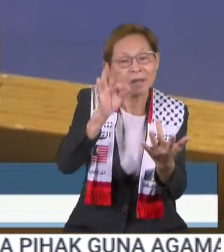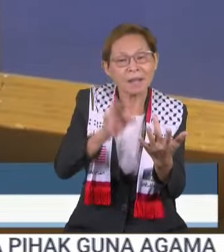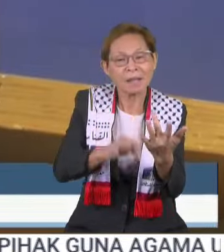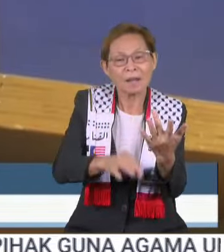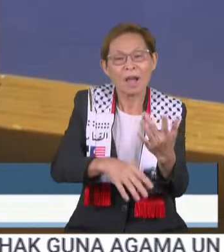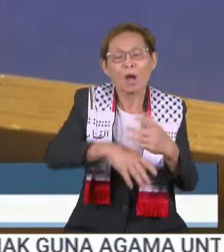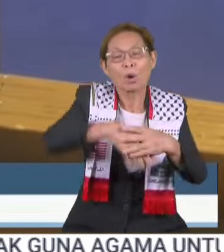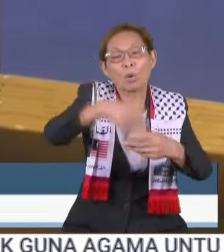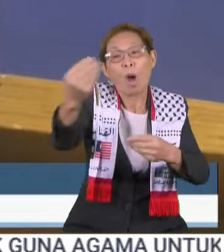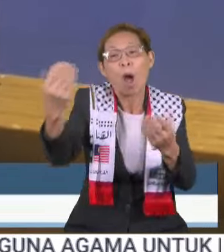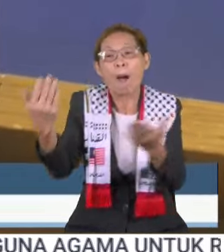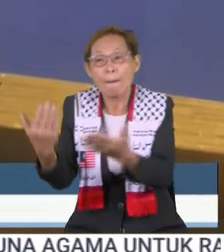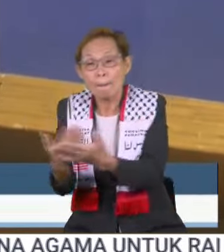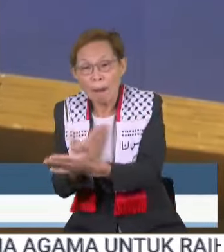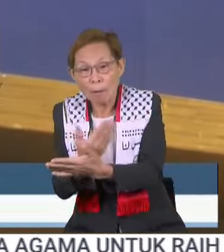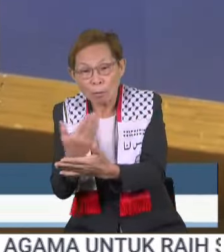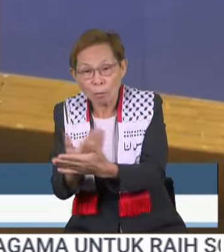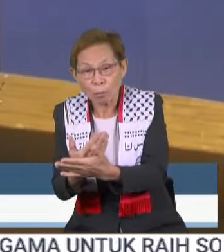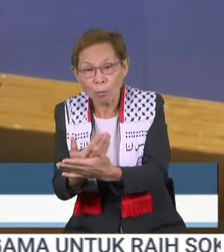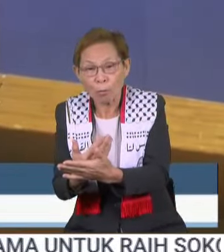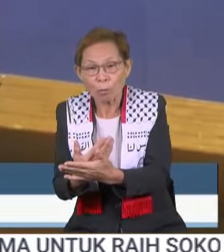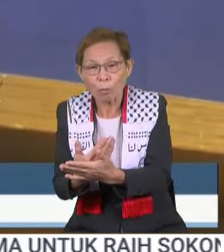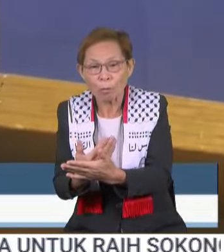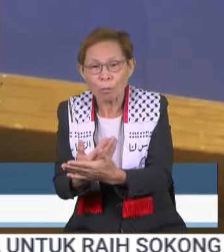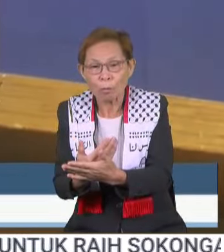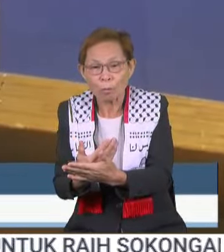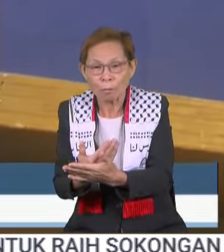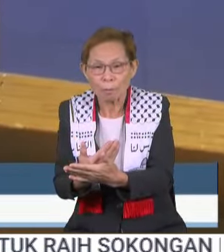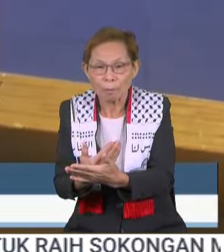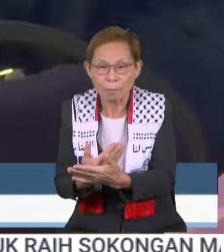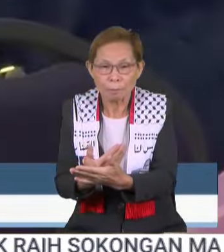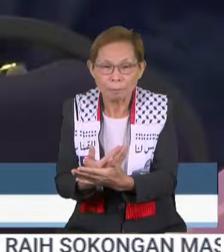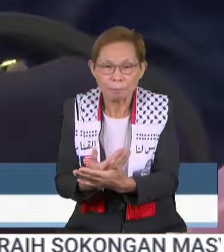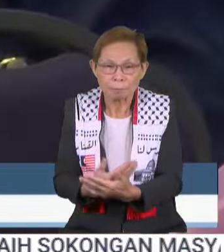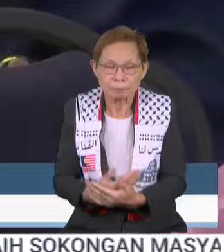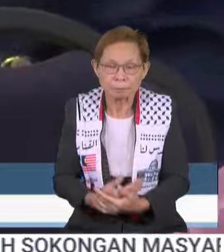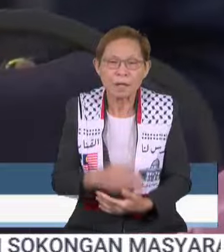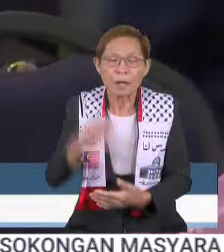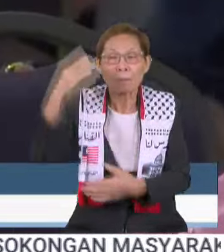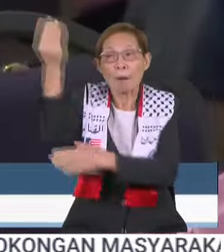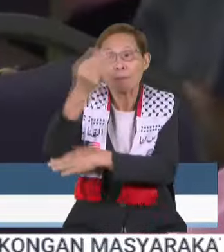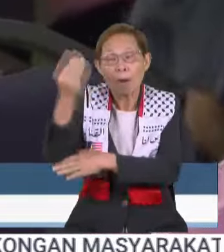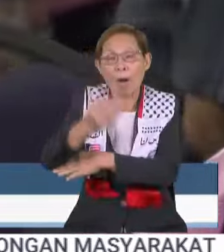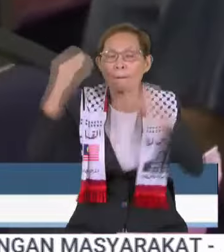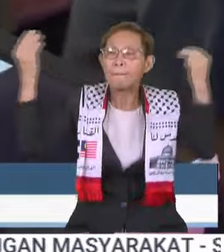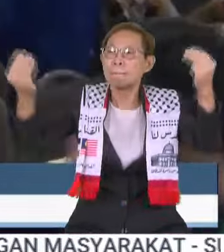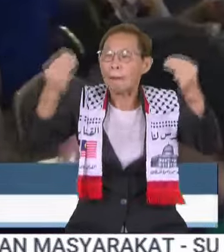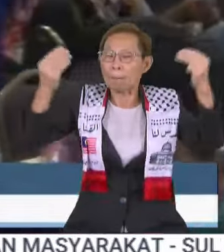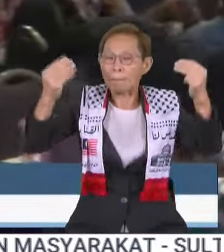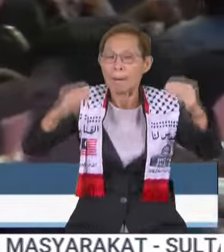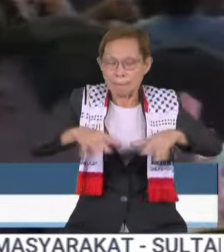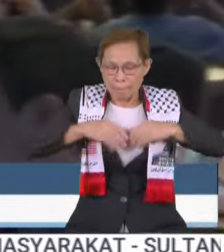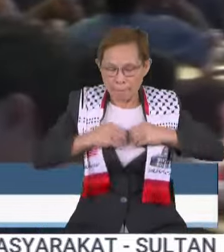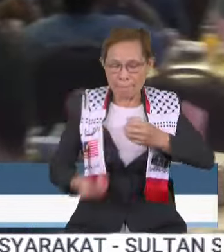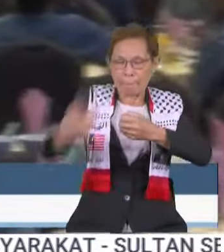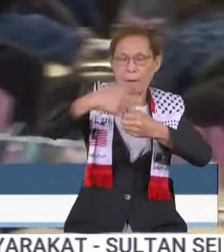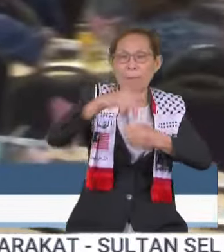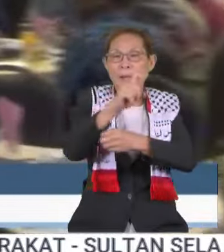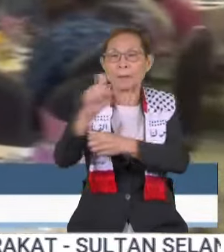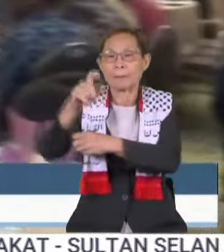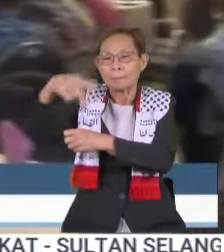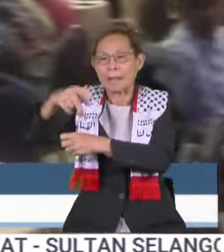keluarga baru atas keputusan kami. Beliau berucap demikian pada majlis penerimaan masuk bekas